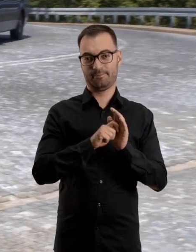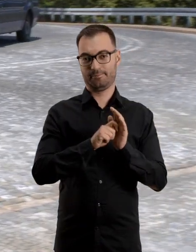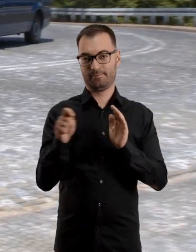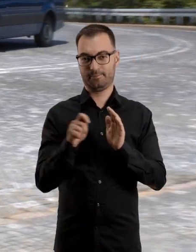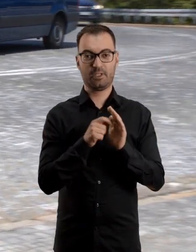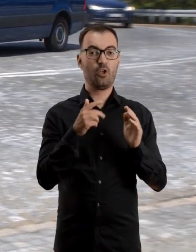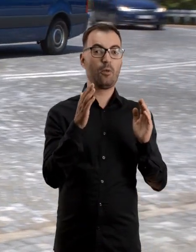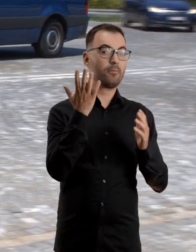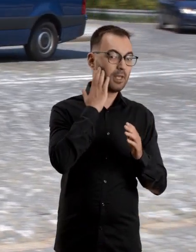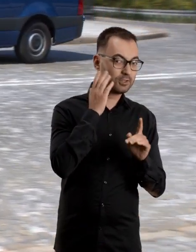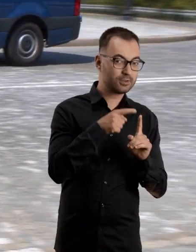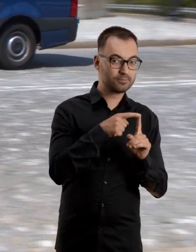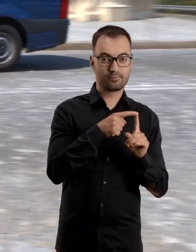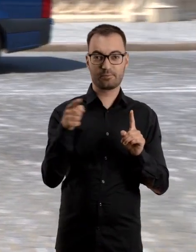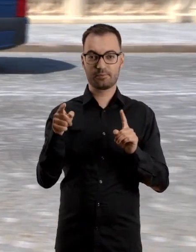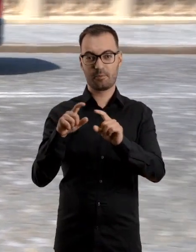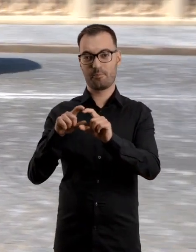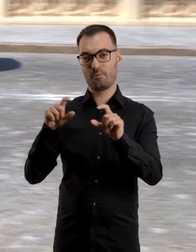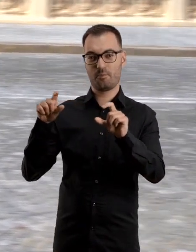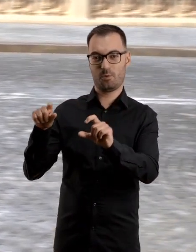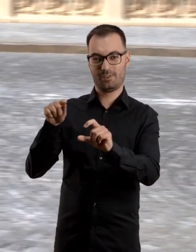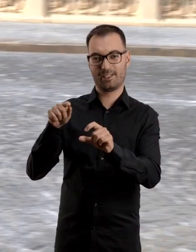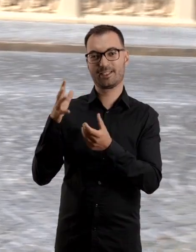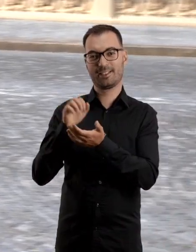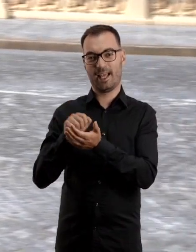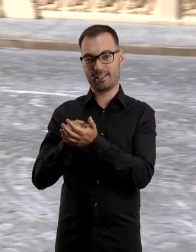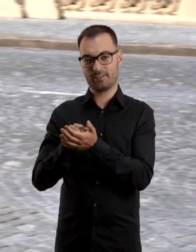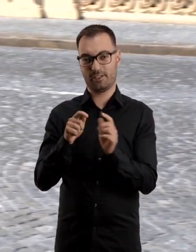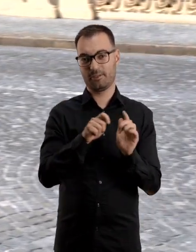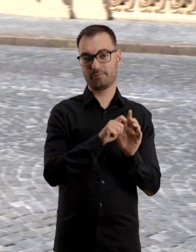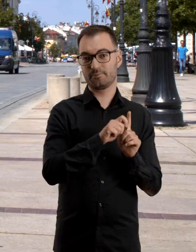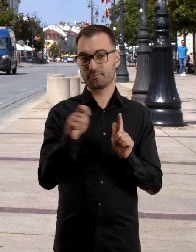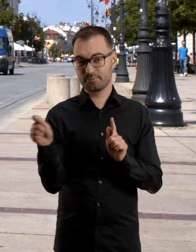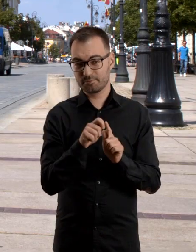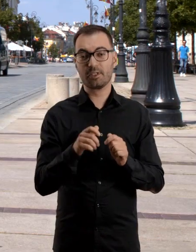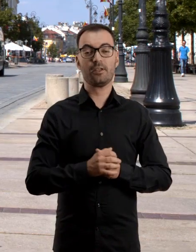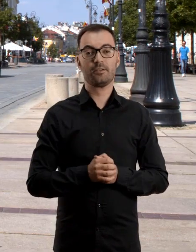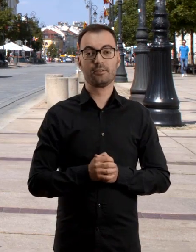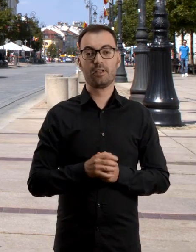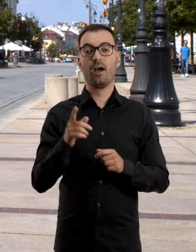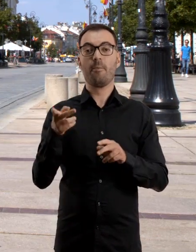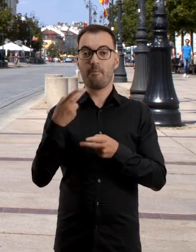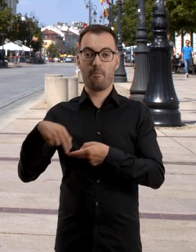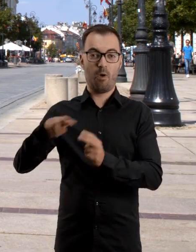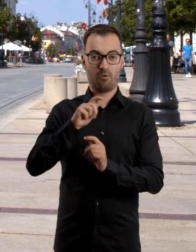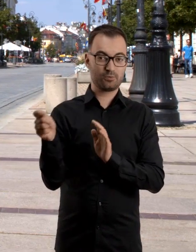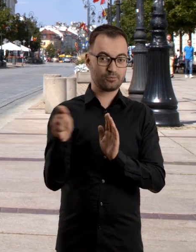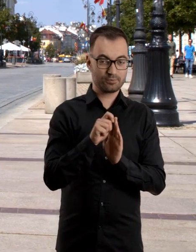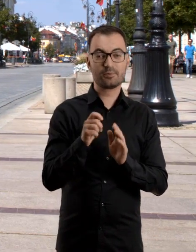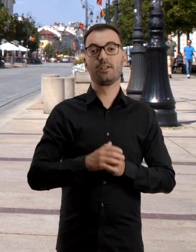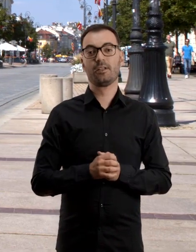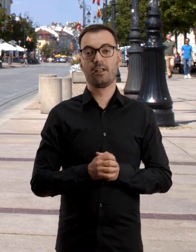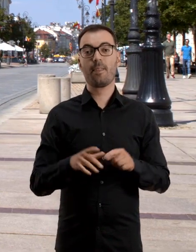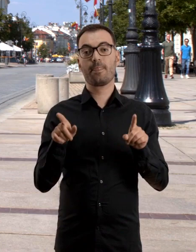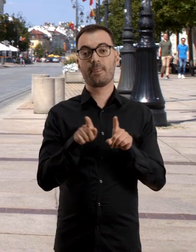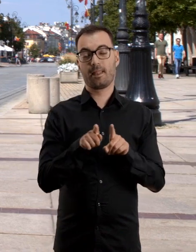jednego przejazdu z miejsca zamieszkania do budynku, gdzie są realizowane zajęcia dydaktyczne, jeden przejazd